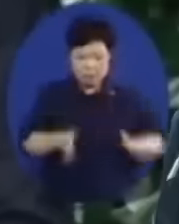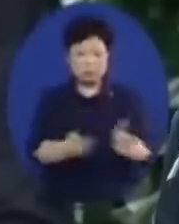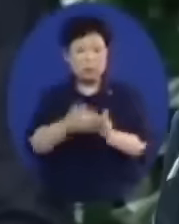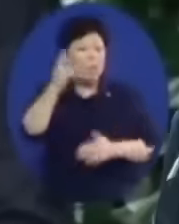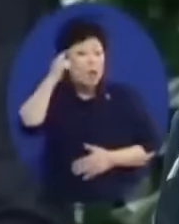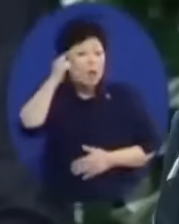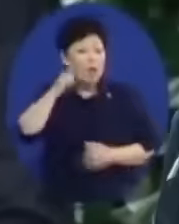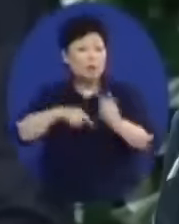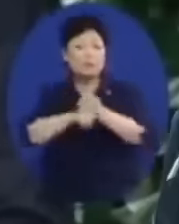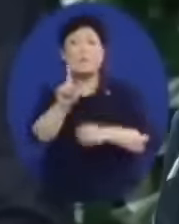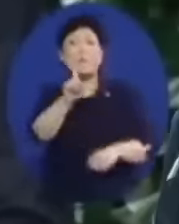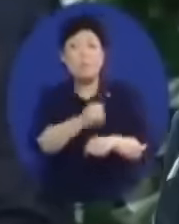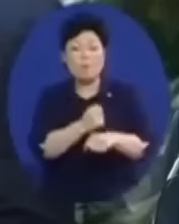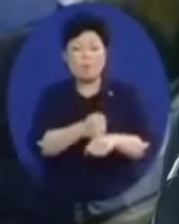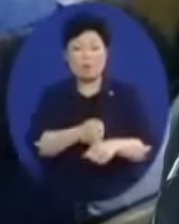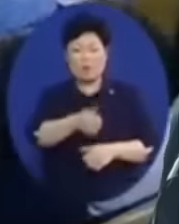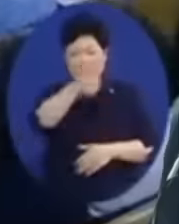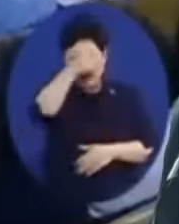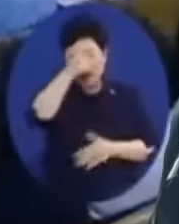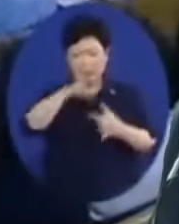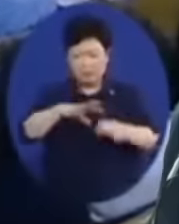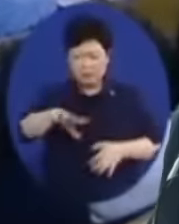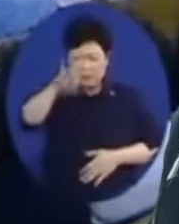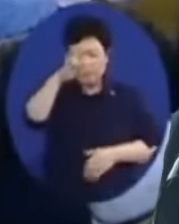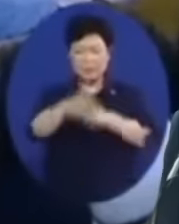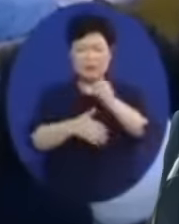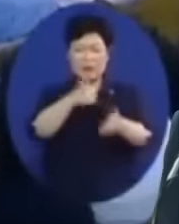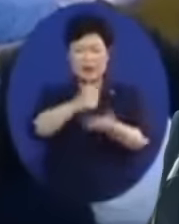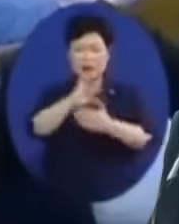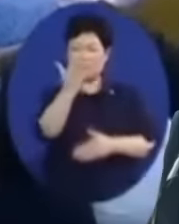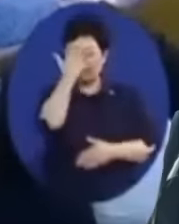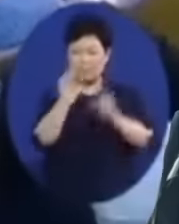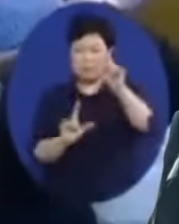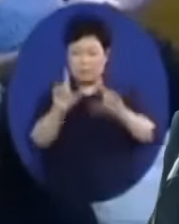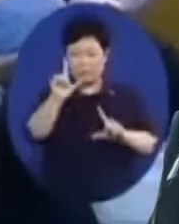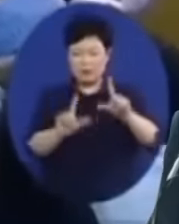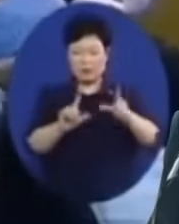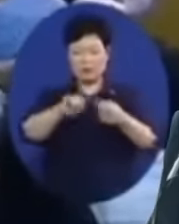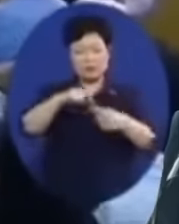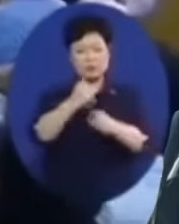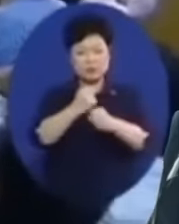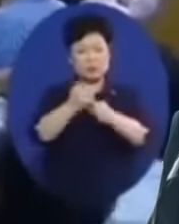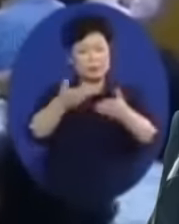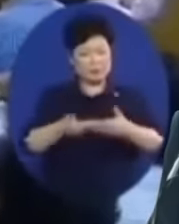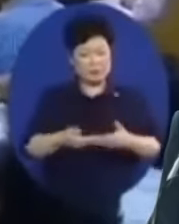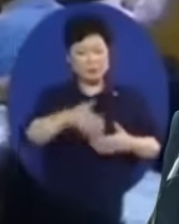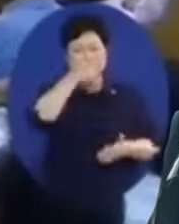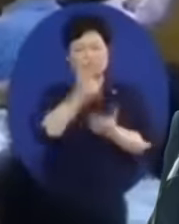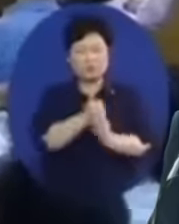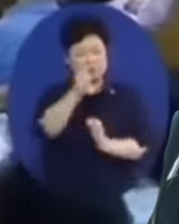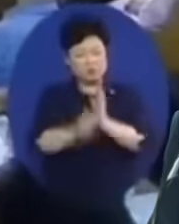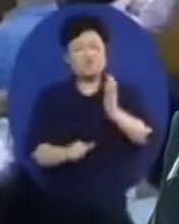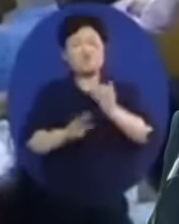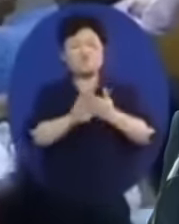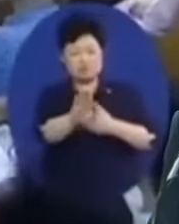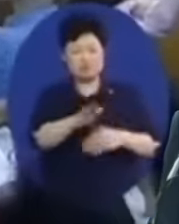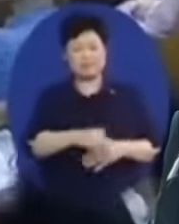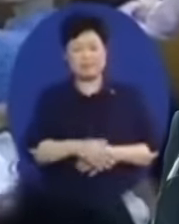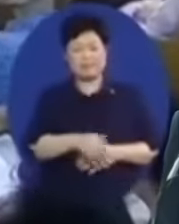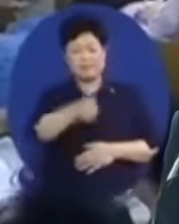그러냐? 아담의 처음은 하나님의 형상과 모양으로 지었지만 타락한 이후